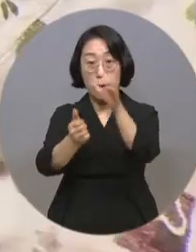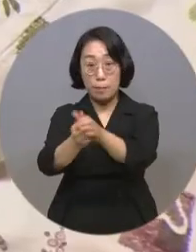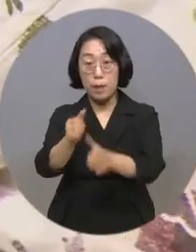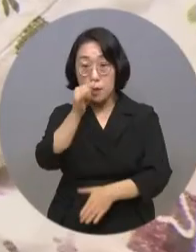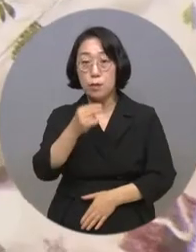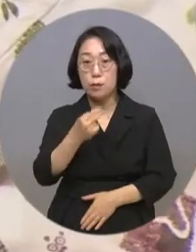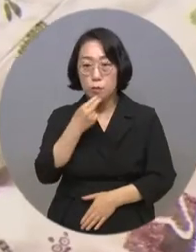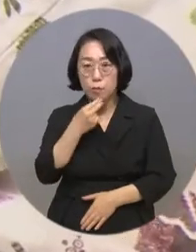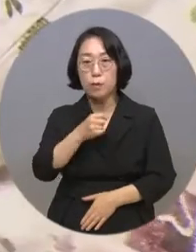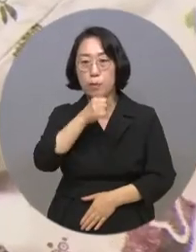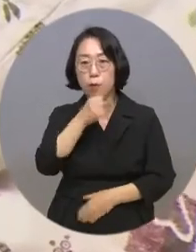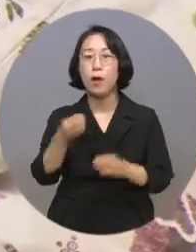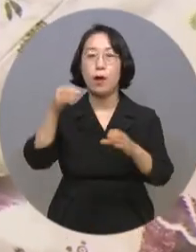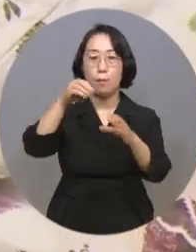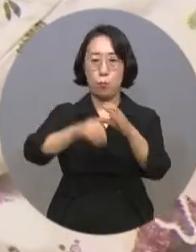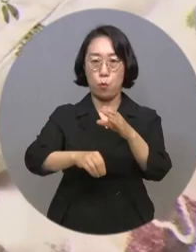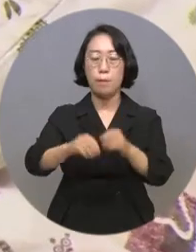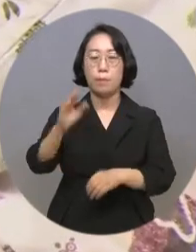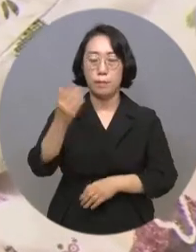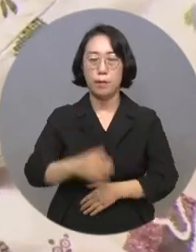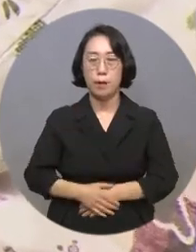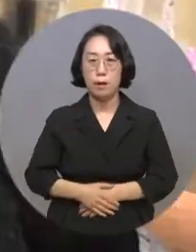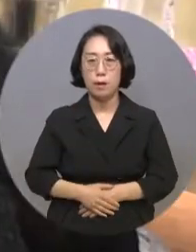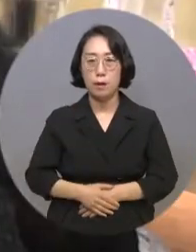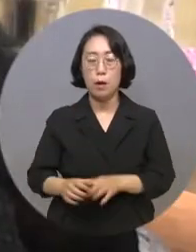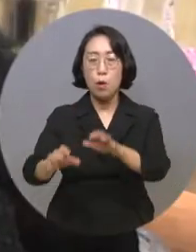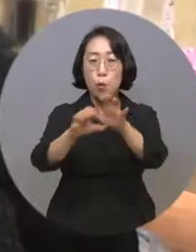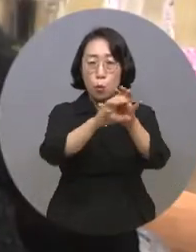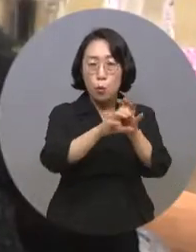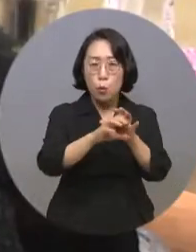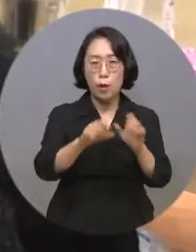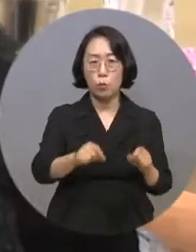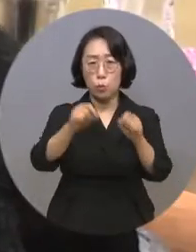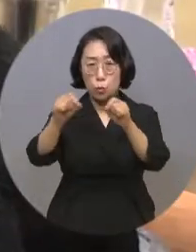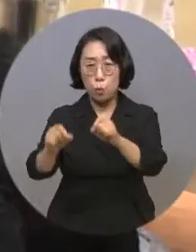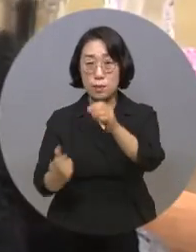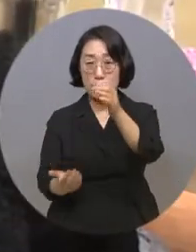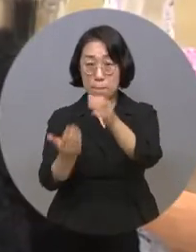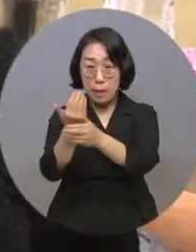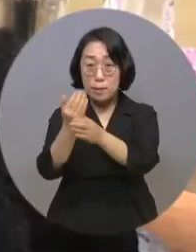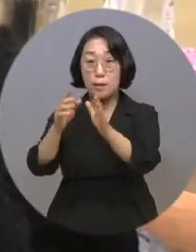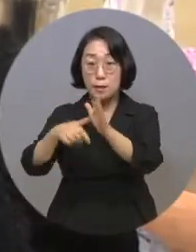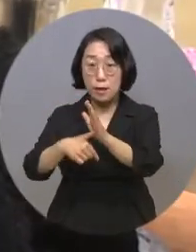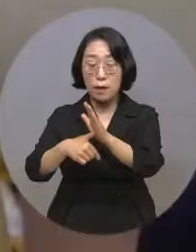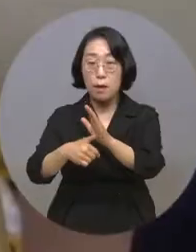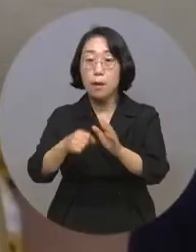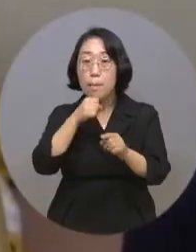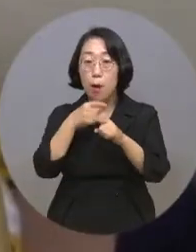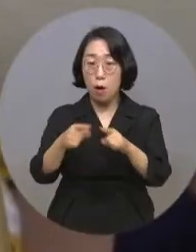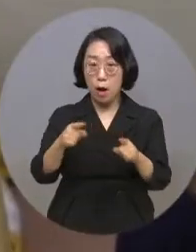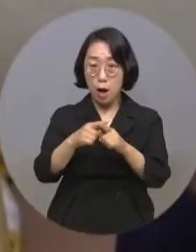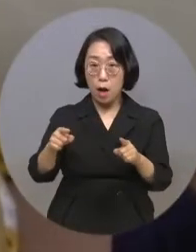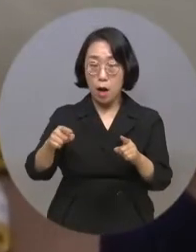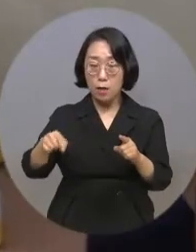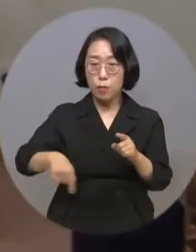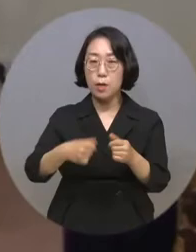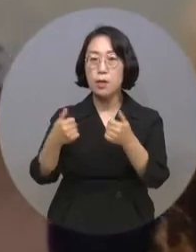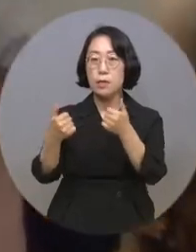평가에 반영합니다. 코로나19 같은 재난 상황이 발생할 경우 평가위원회의 심의를